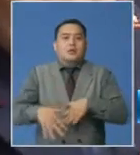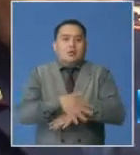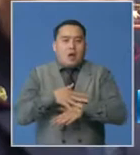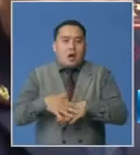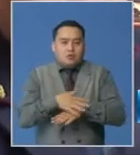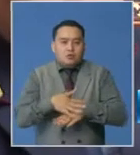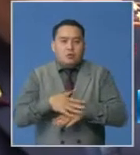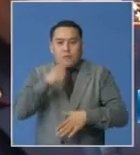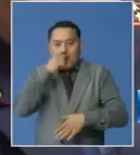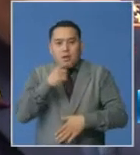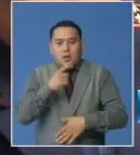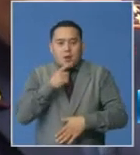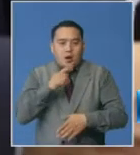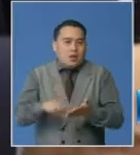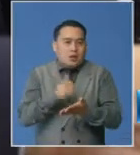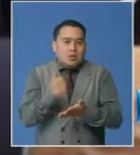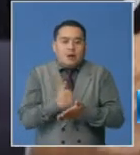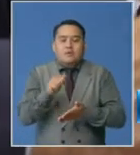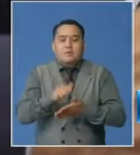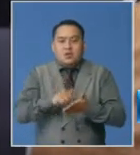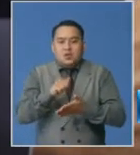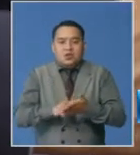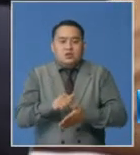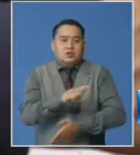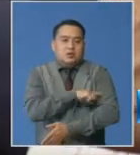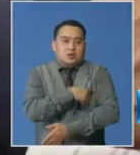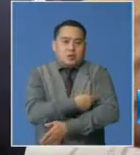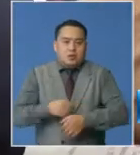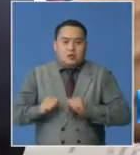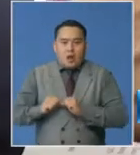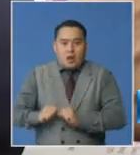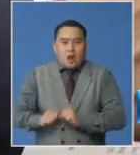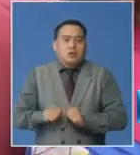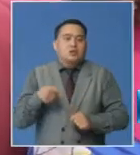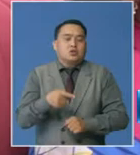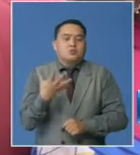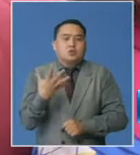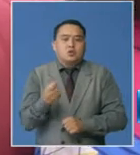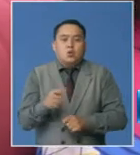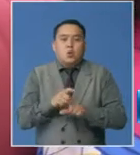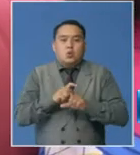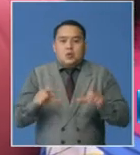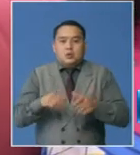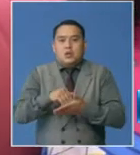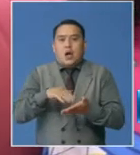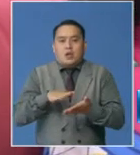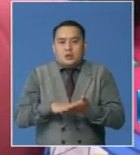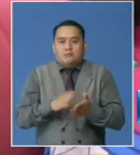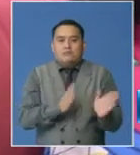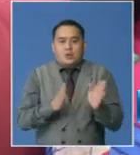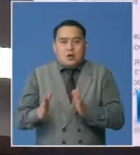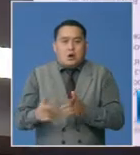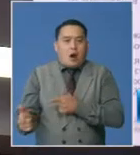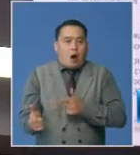народ все еще не понимает основных принципов ОСМС. Между тем, порядка 1500 клиник уже зарегистрировалось в системе